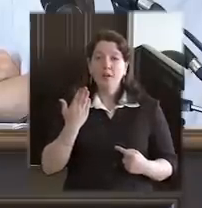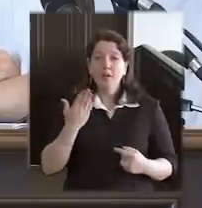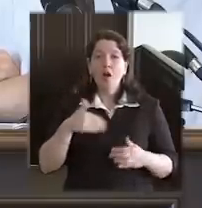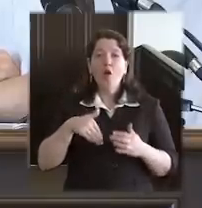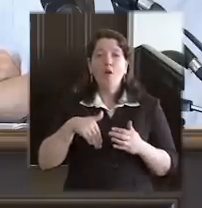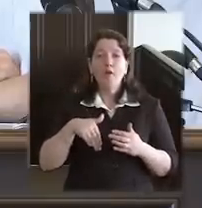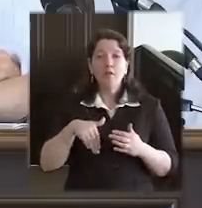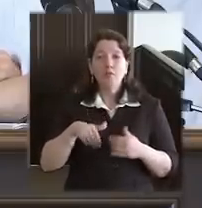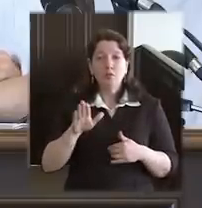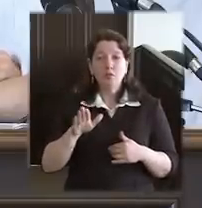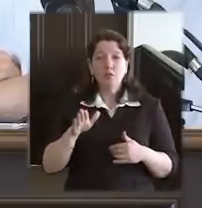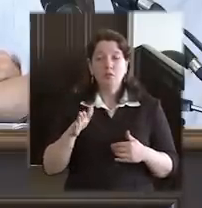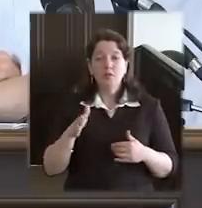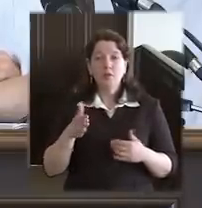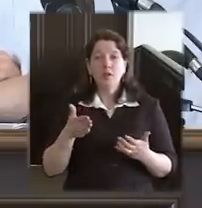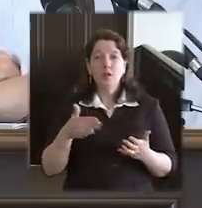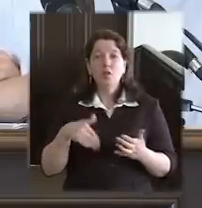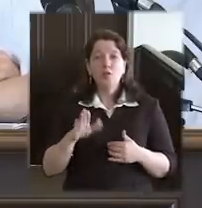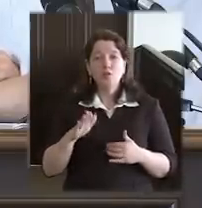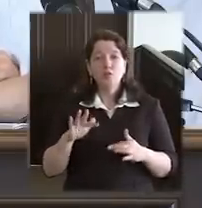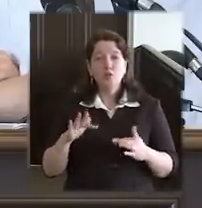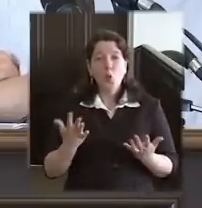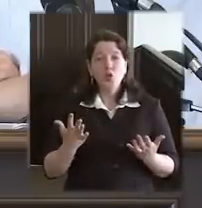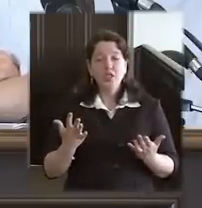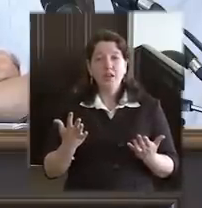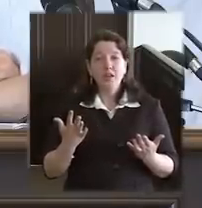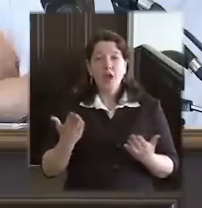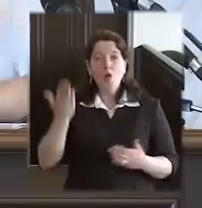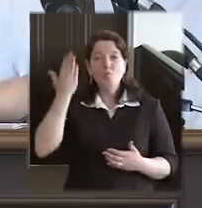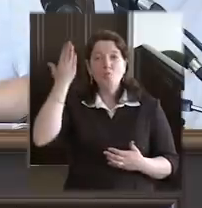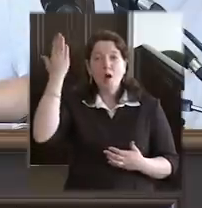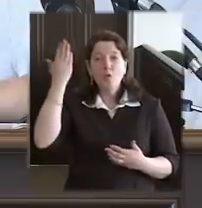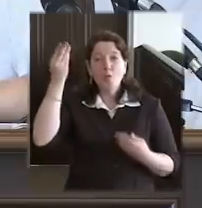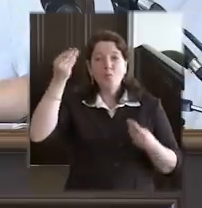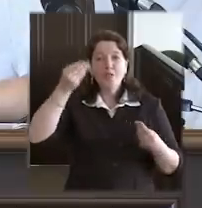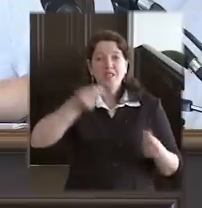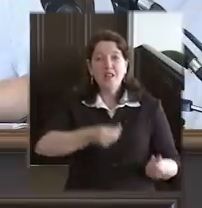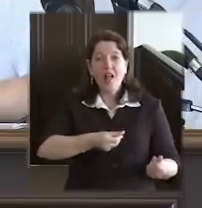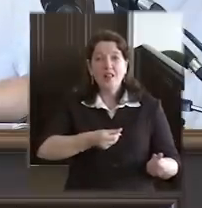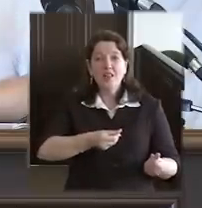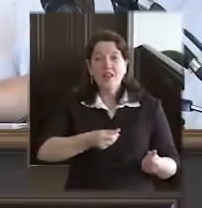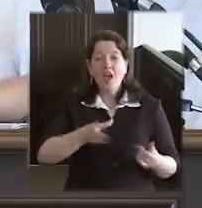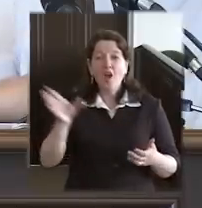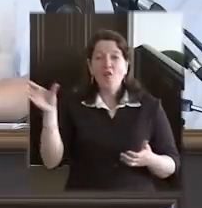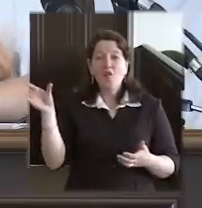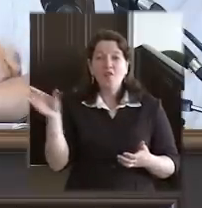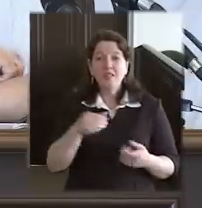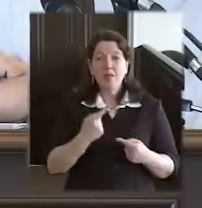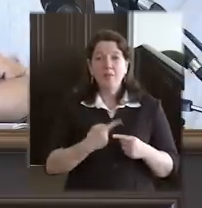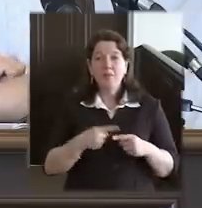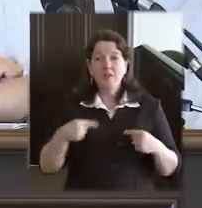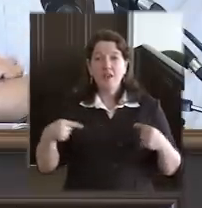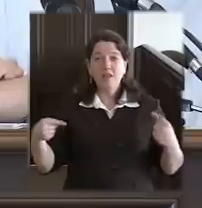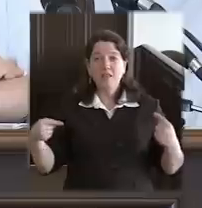в лучшем случае, я говорю, в лучшем случае, потому что в худшем и говорить нечего там. Богов наделяли всякими страстями, я не знаю, чем только